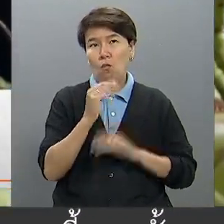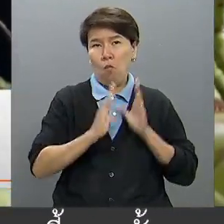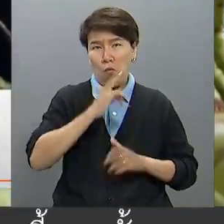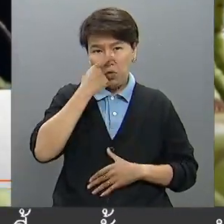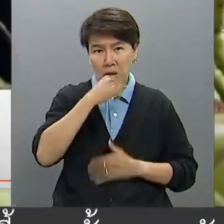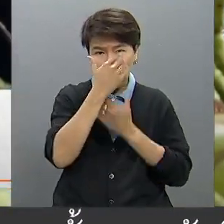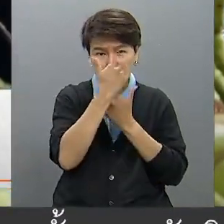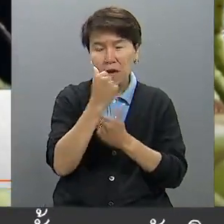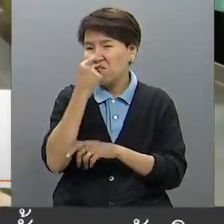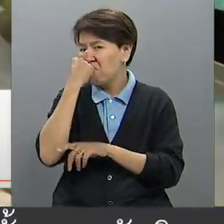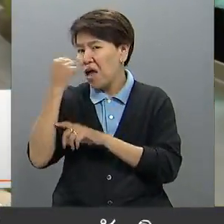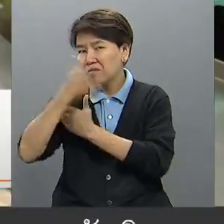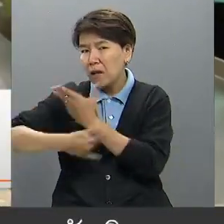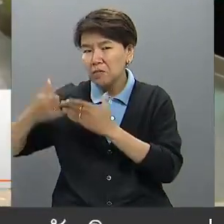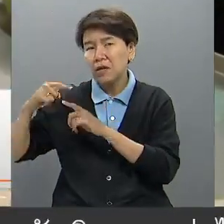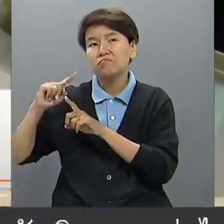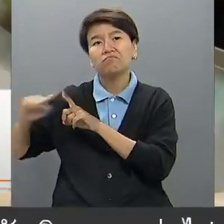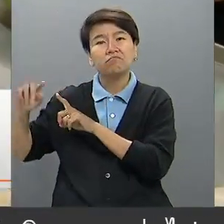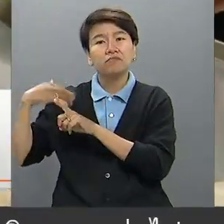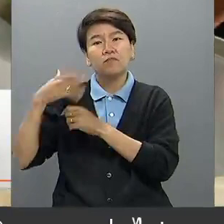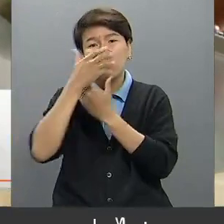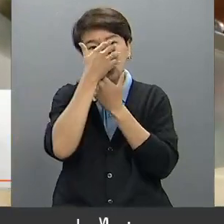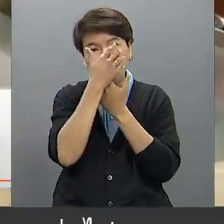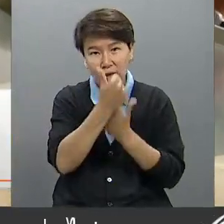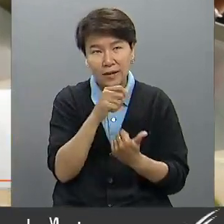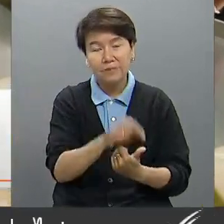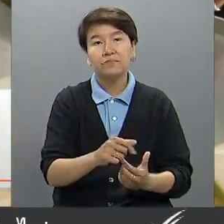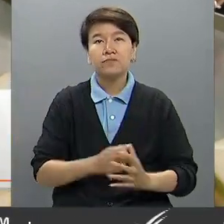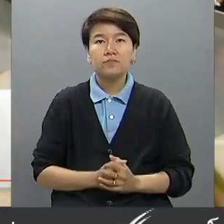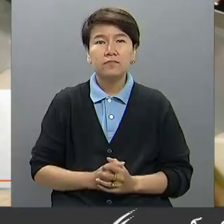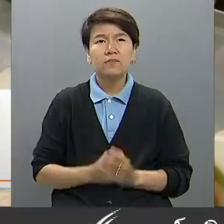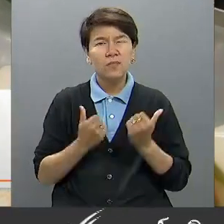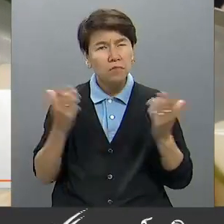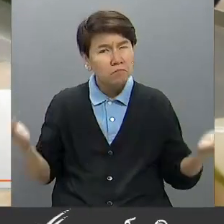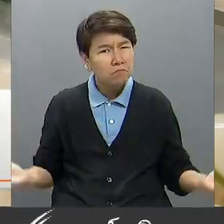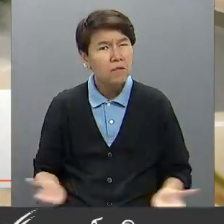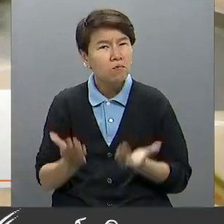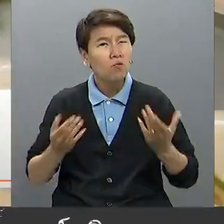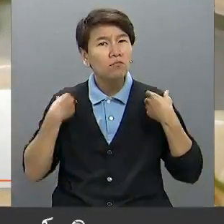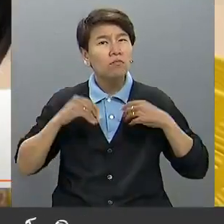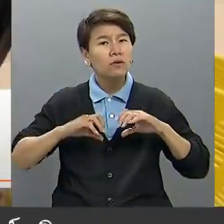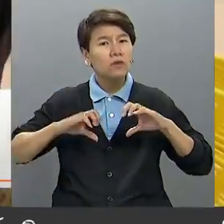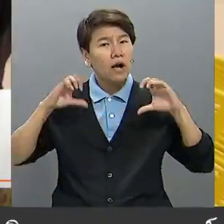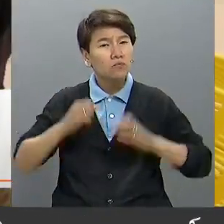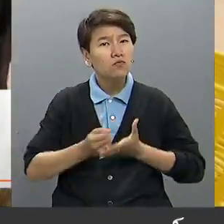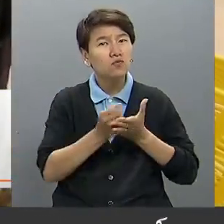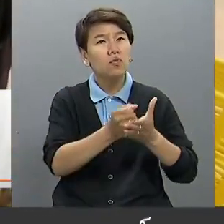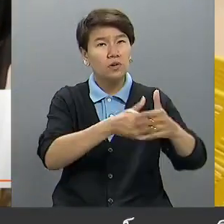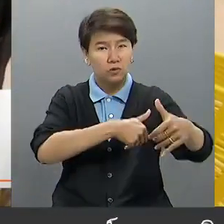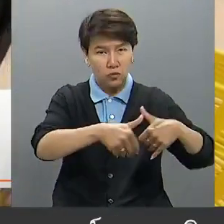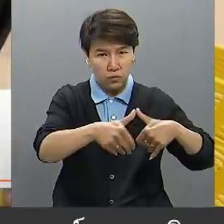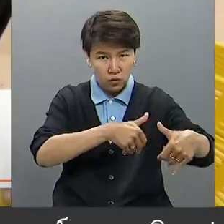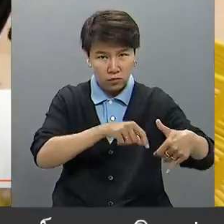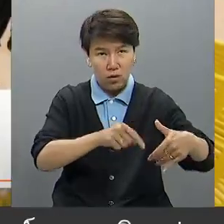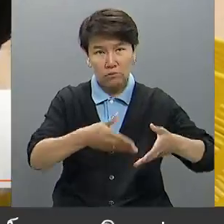างด้านสำนักงานเกษตรจังหวัดราชบุรีนะคะจึงได้เข้ามาส่งเสริมให้เกิดการรวมกลุ่มก่อตั้งเป็นวิสาหกิจชุมชนปัจจุบัน